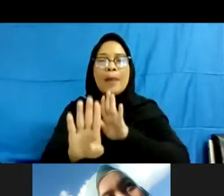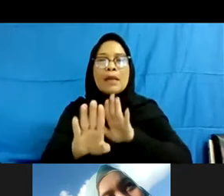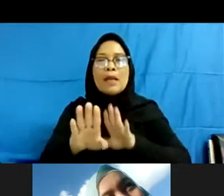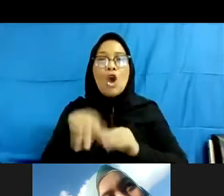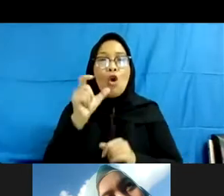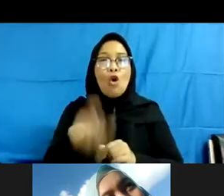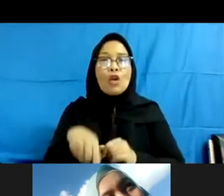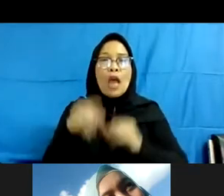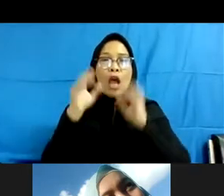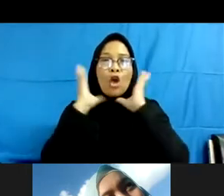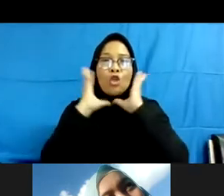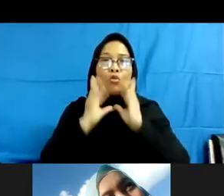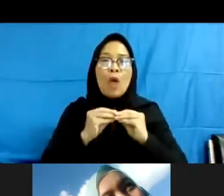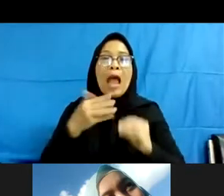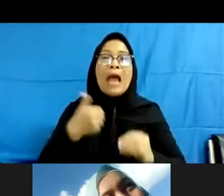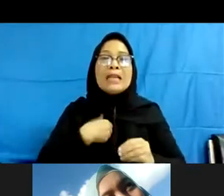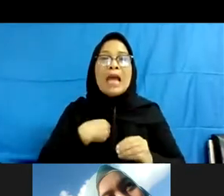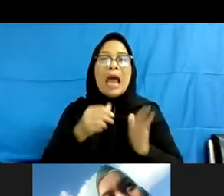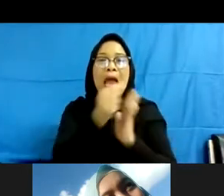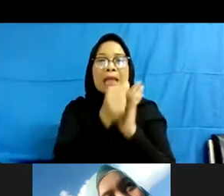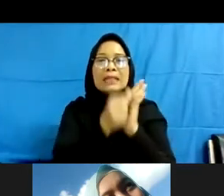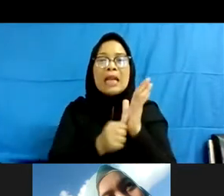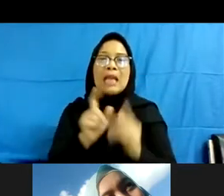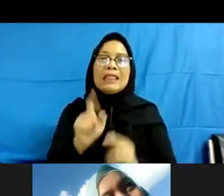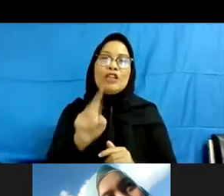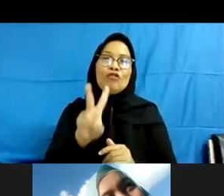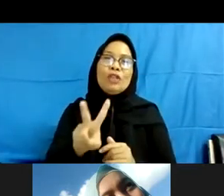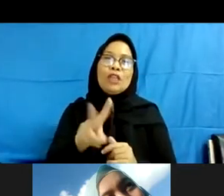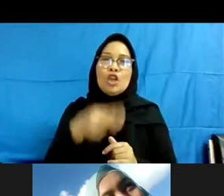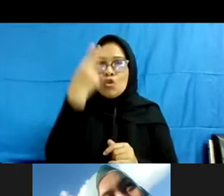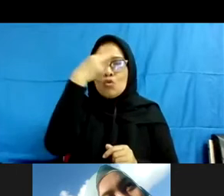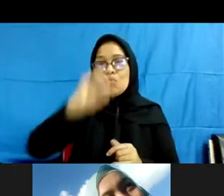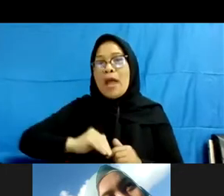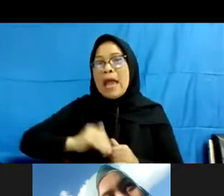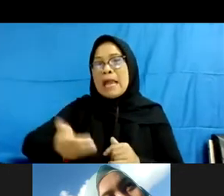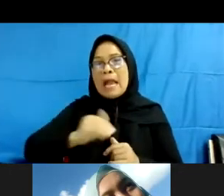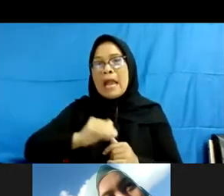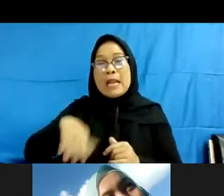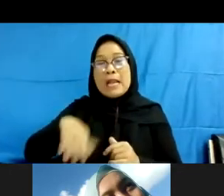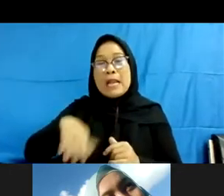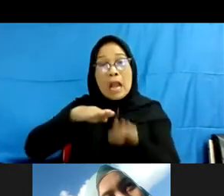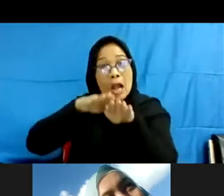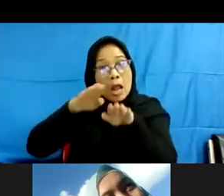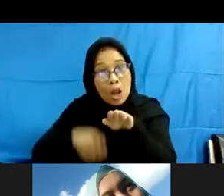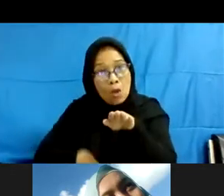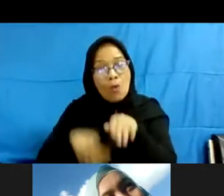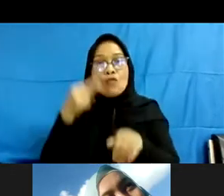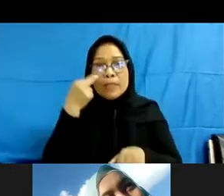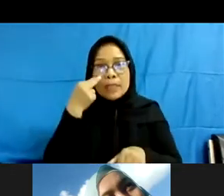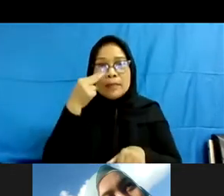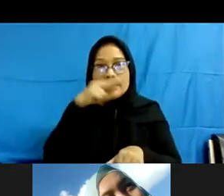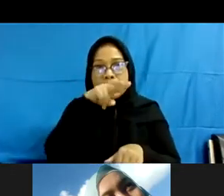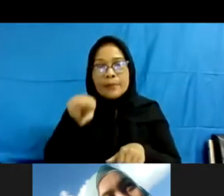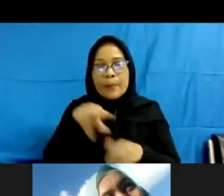orang tua saya lihat ada acara di TV itu yayasan buat anak-anak low vision. Nah, kontaklah